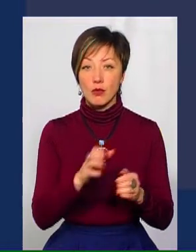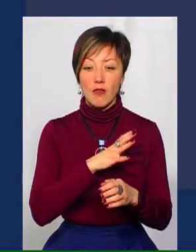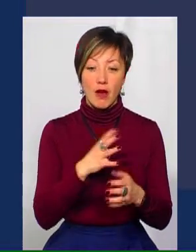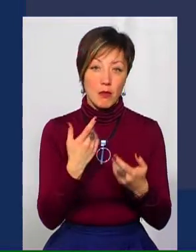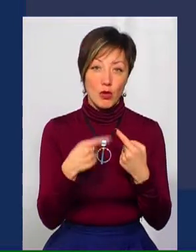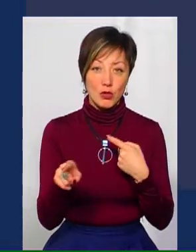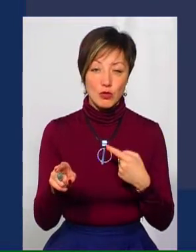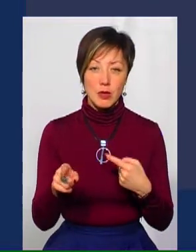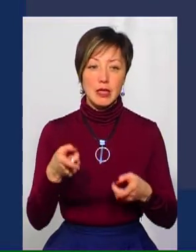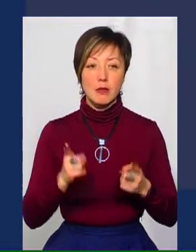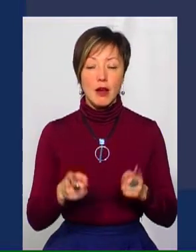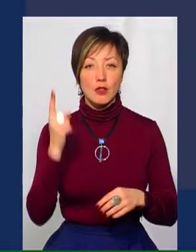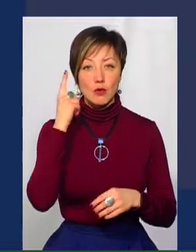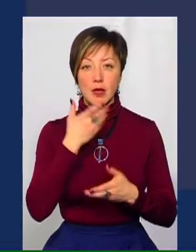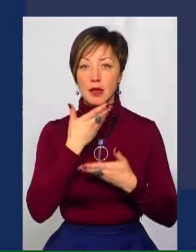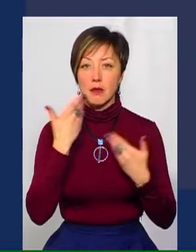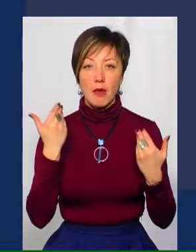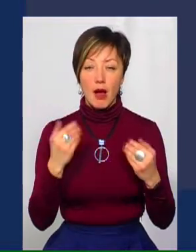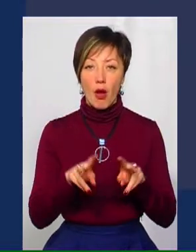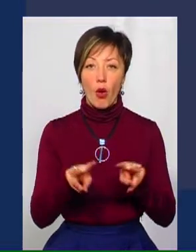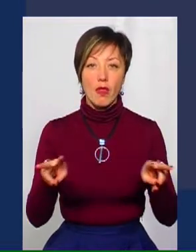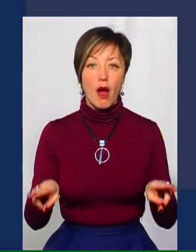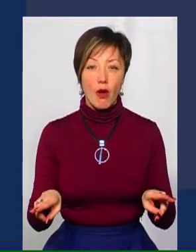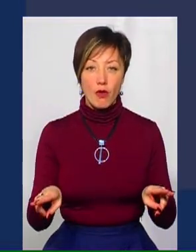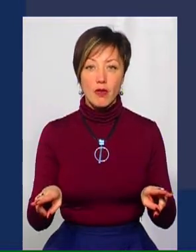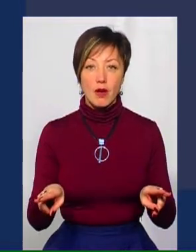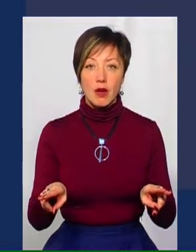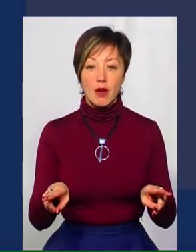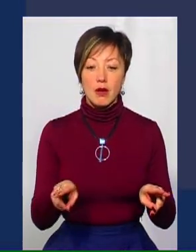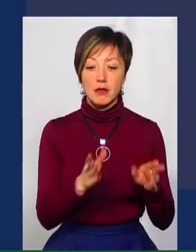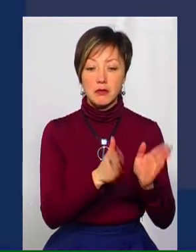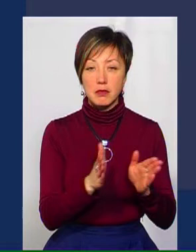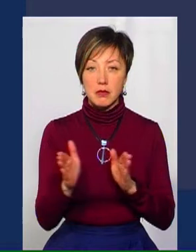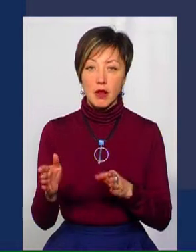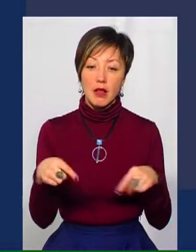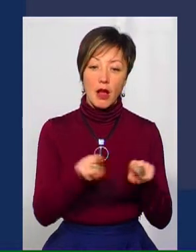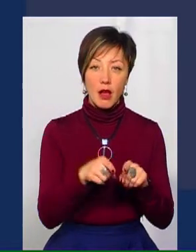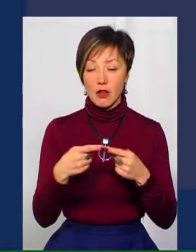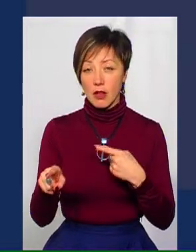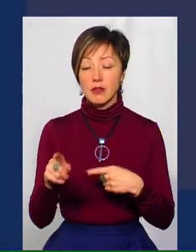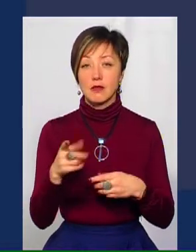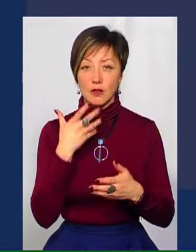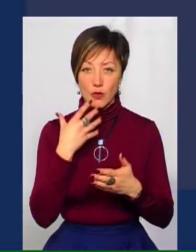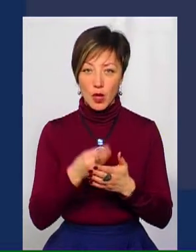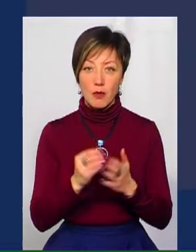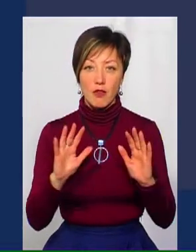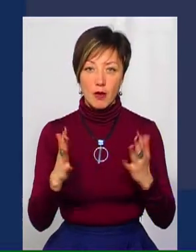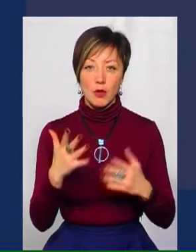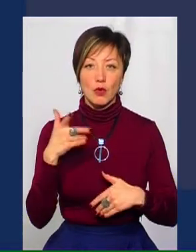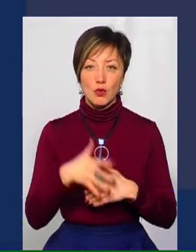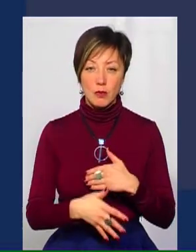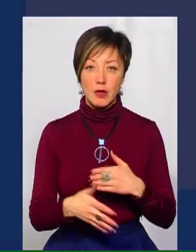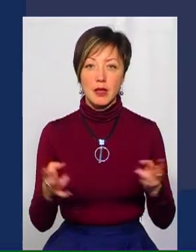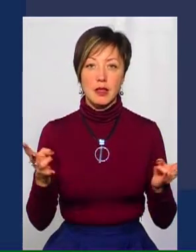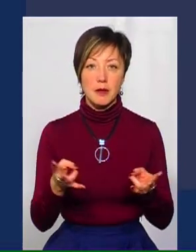по-іншому. Насправді, я думаю, що немає якихось однакових там аксіом, що тільки так, чи інакше. Я в своєму випадку, я розумію, що